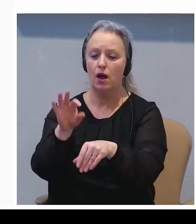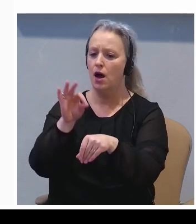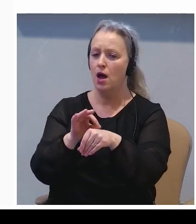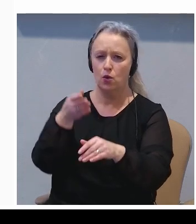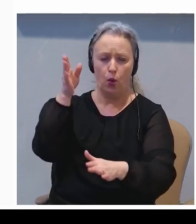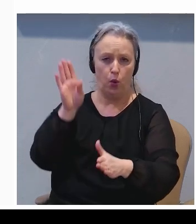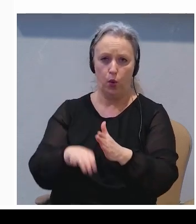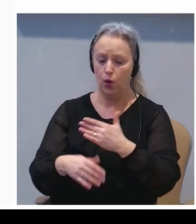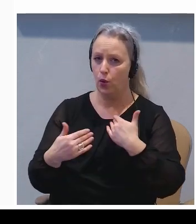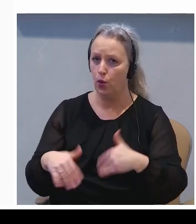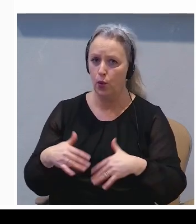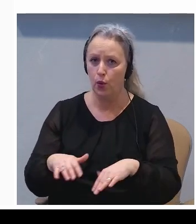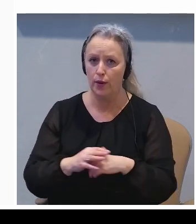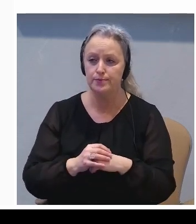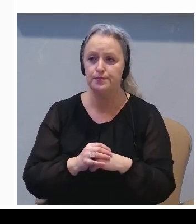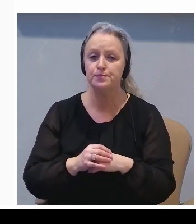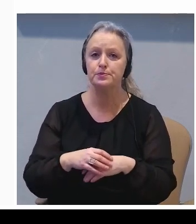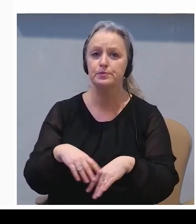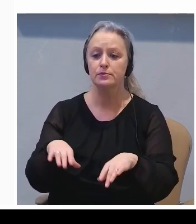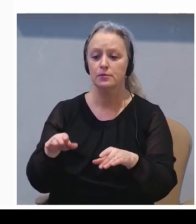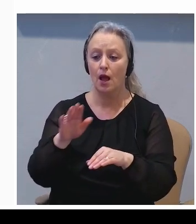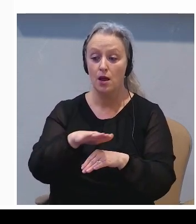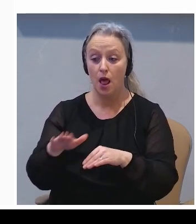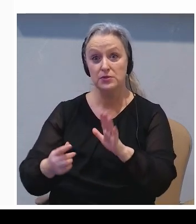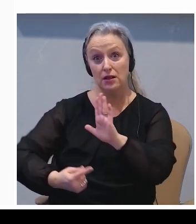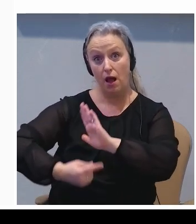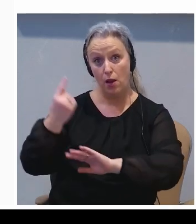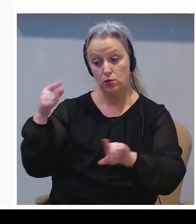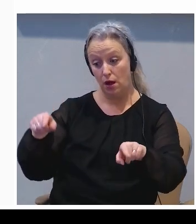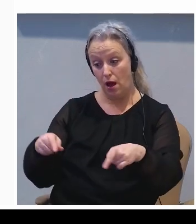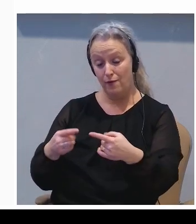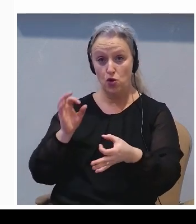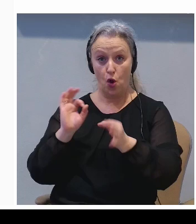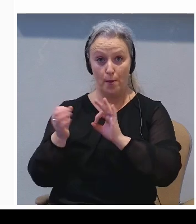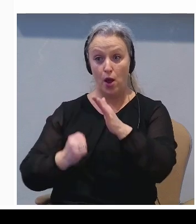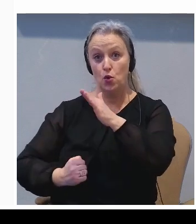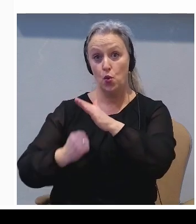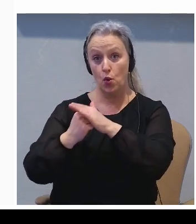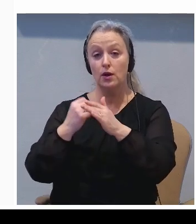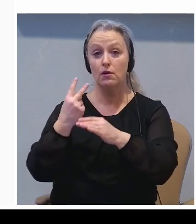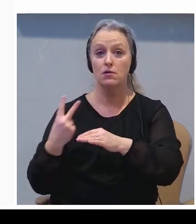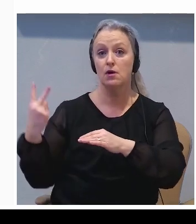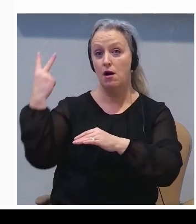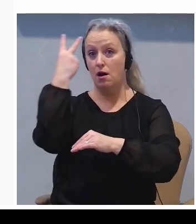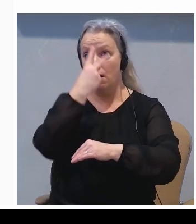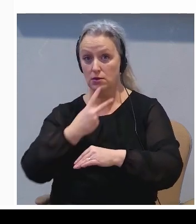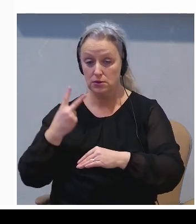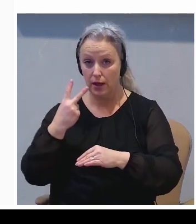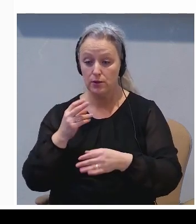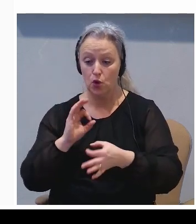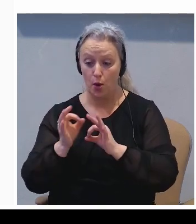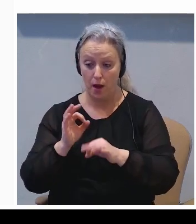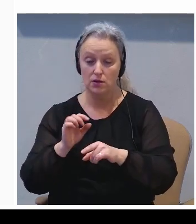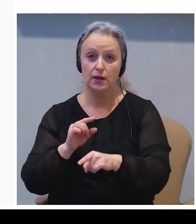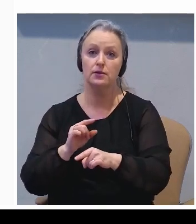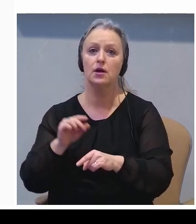at the age of Alguses 2, they're gaining arenevad skills, lapsed then they normaalselt plateau, kuni 2 aasta stop vanuseni, gaining skills, and then they lose arenevad skills. So normaalselt,